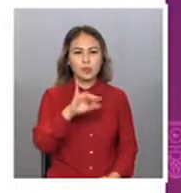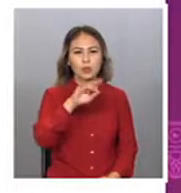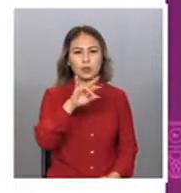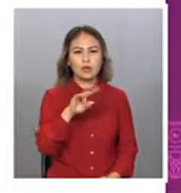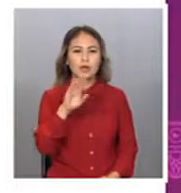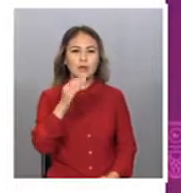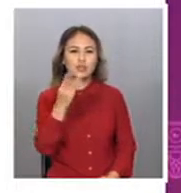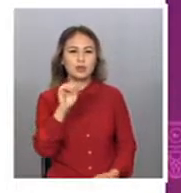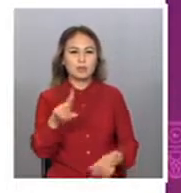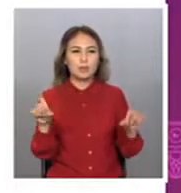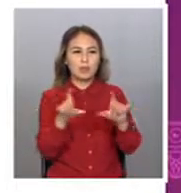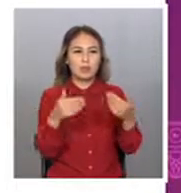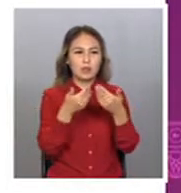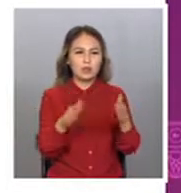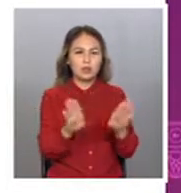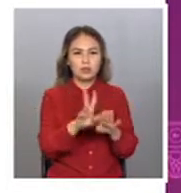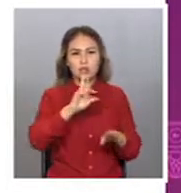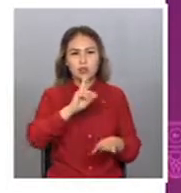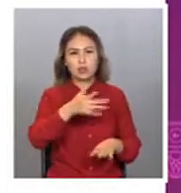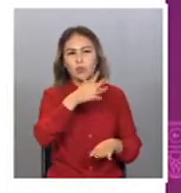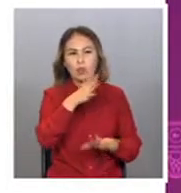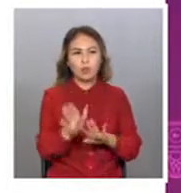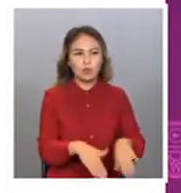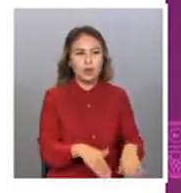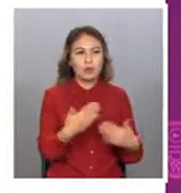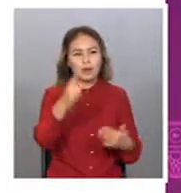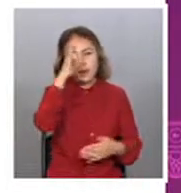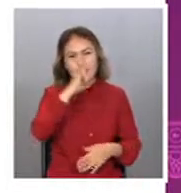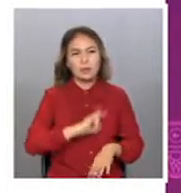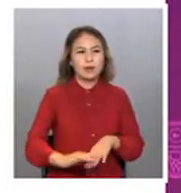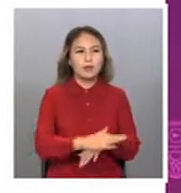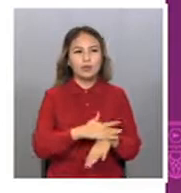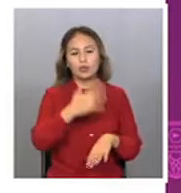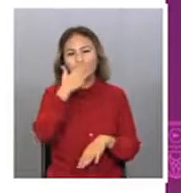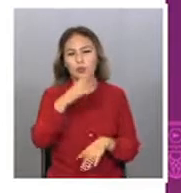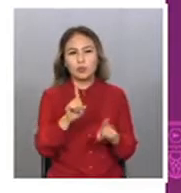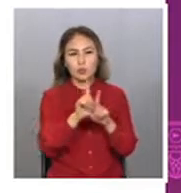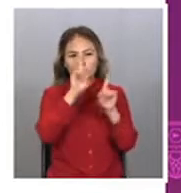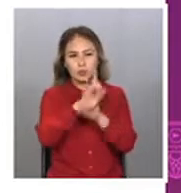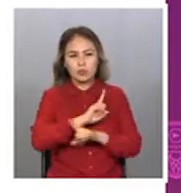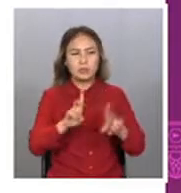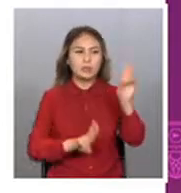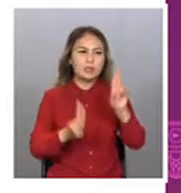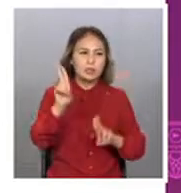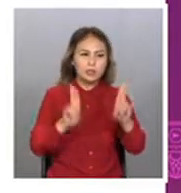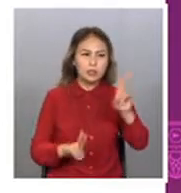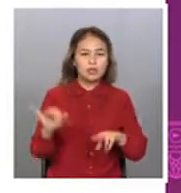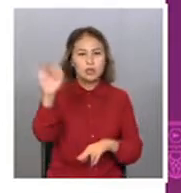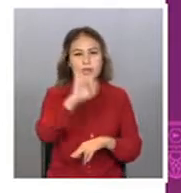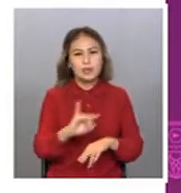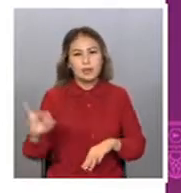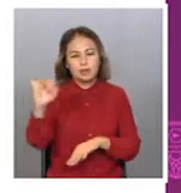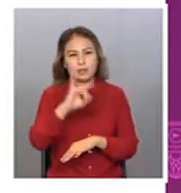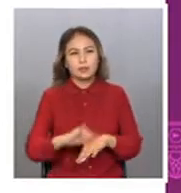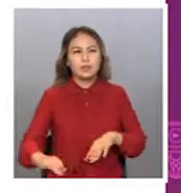Камшат дүкенінің ашылғанына 3 жыл болды. Онда қазақ халқының ұлттық болмысын,